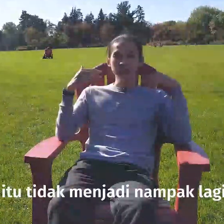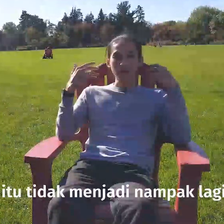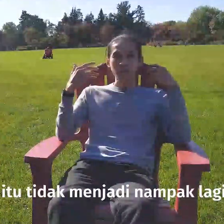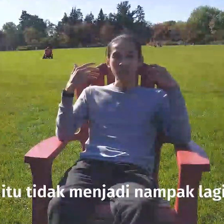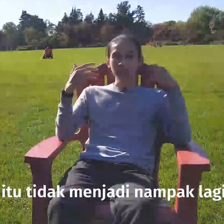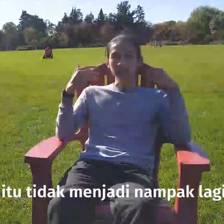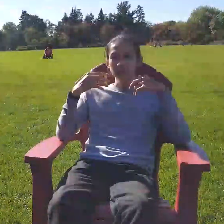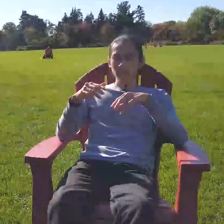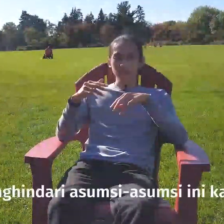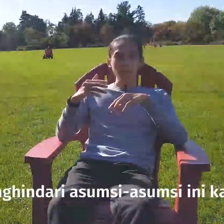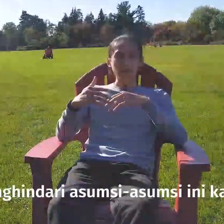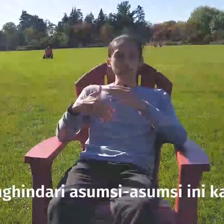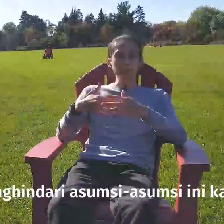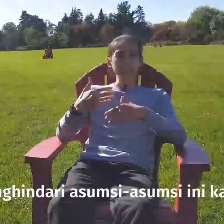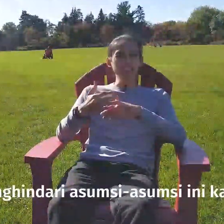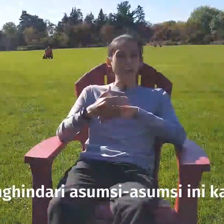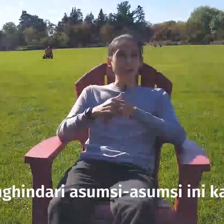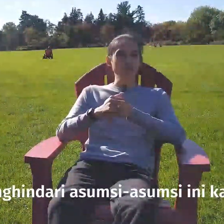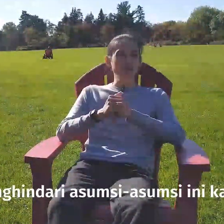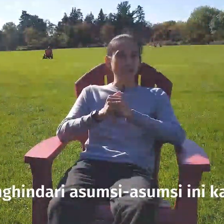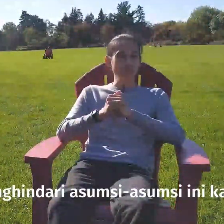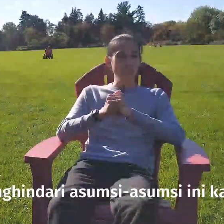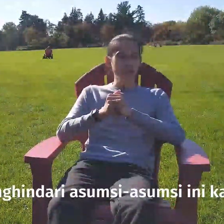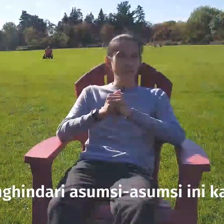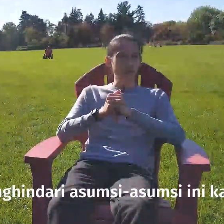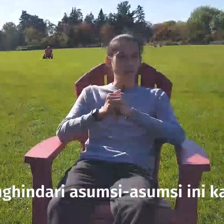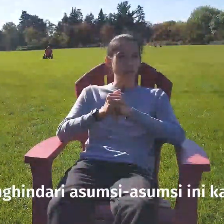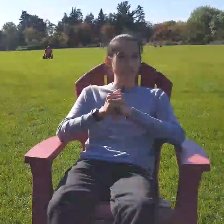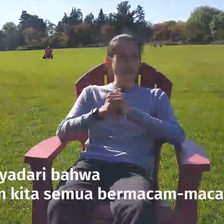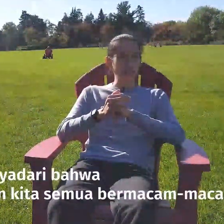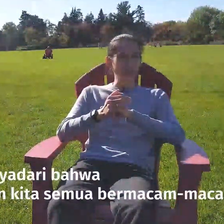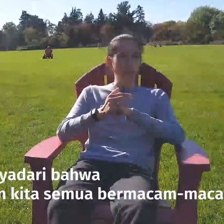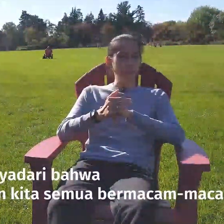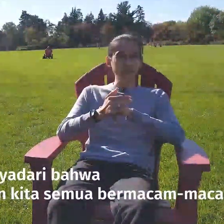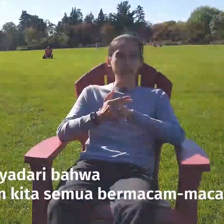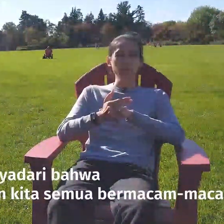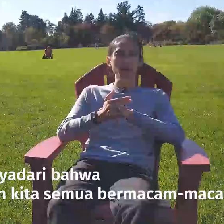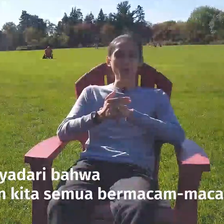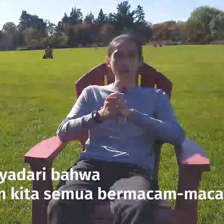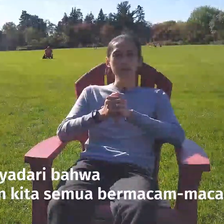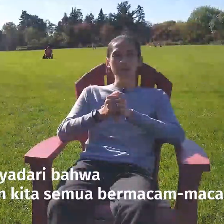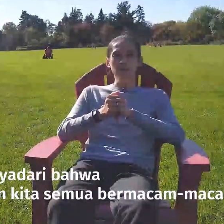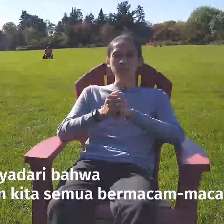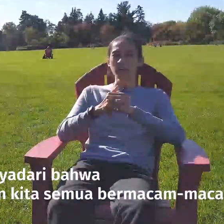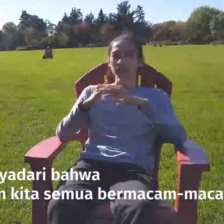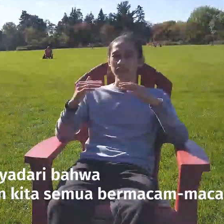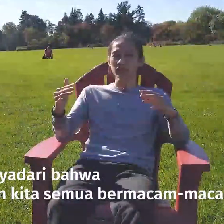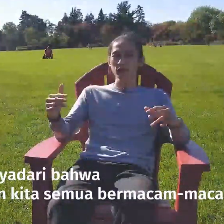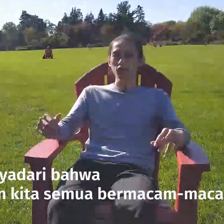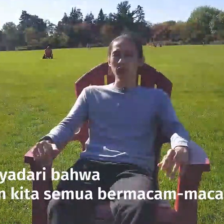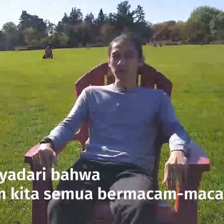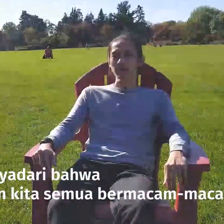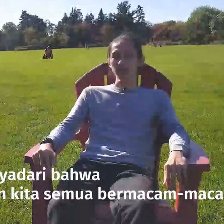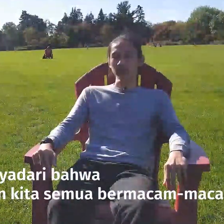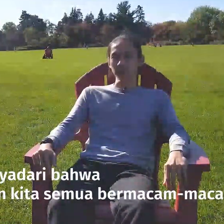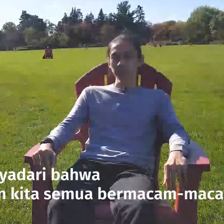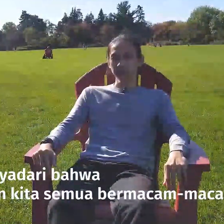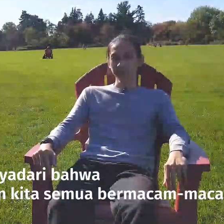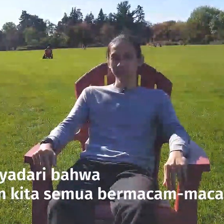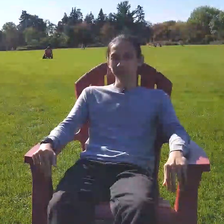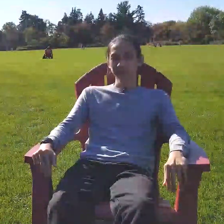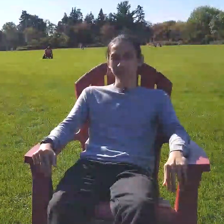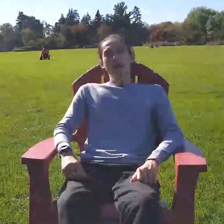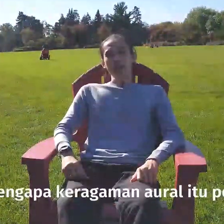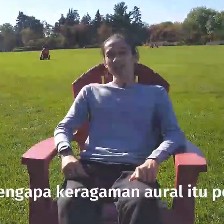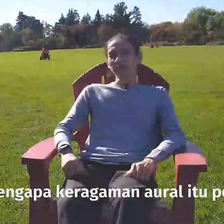itu tidak menjadi nampak lagi Kita patut menghindari asumsi-asumsi ini dengan menyadari bahwa pendengan kita semua